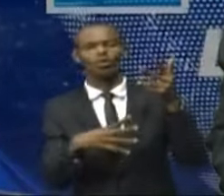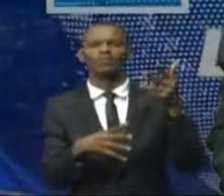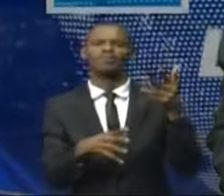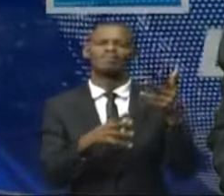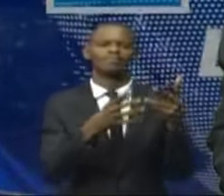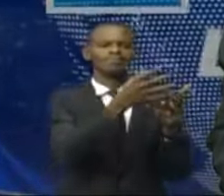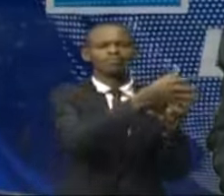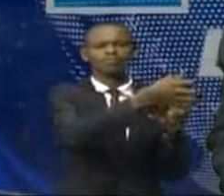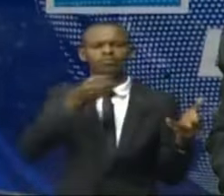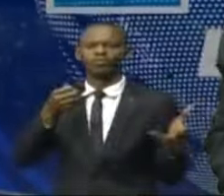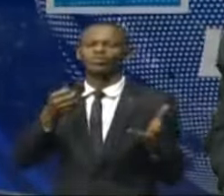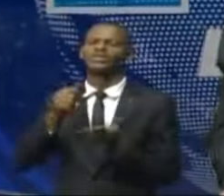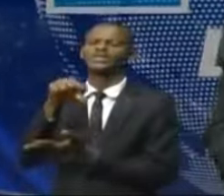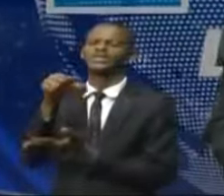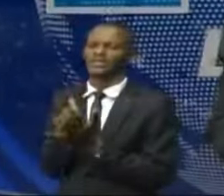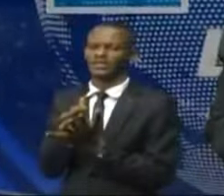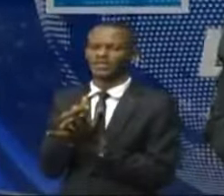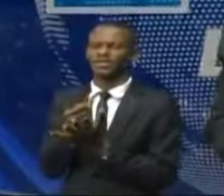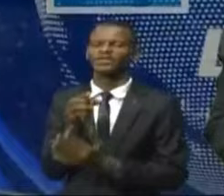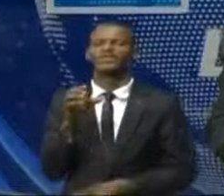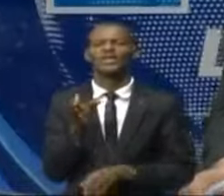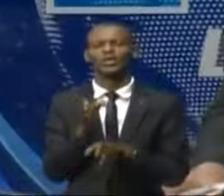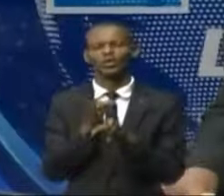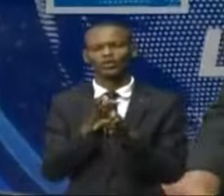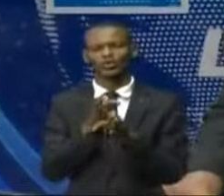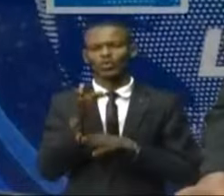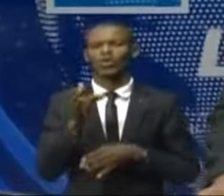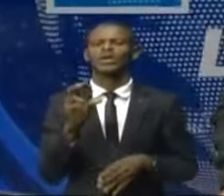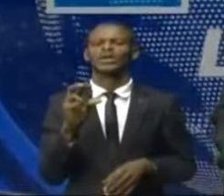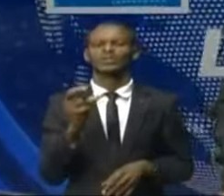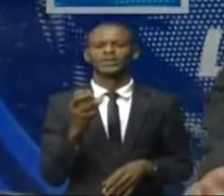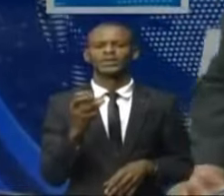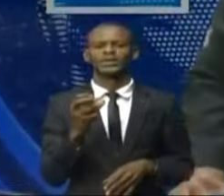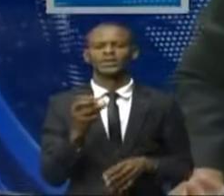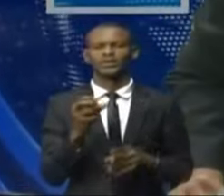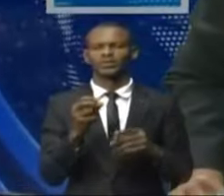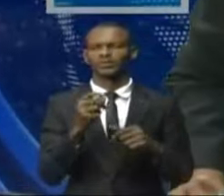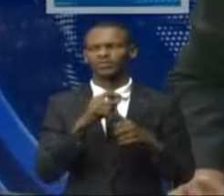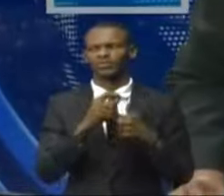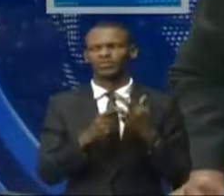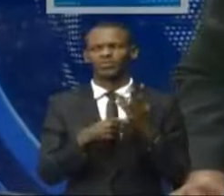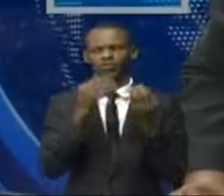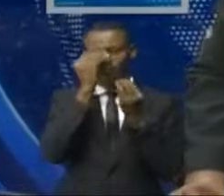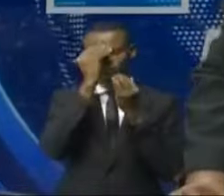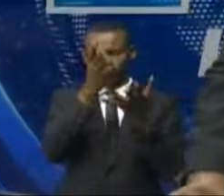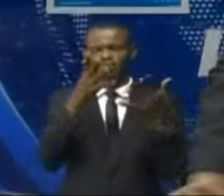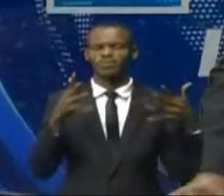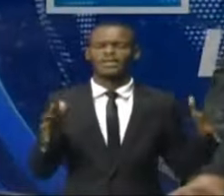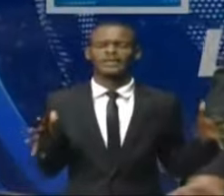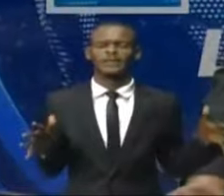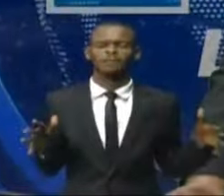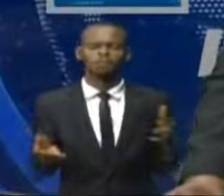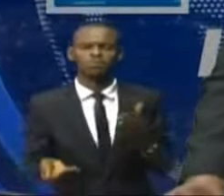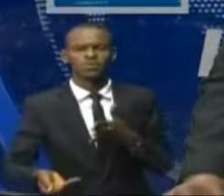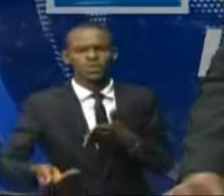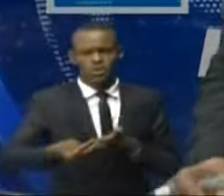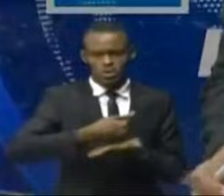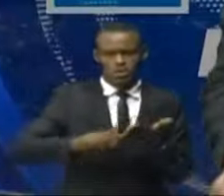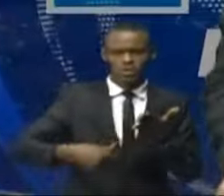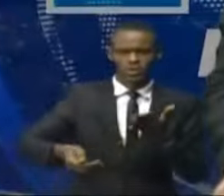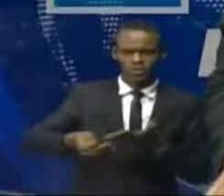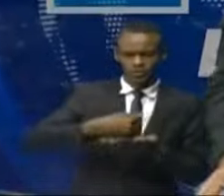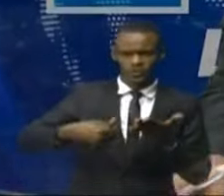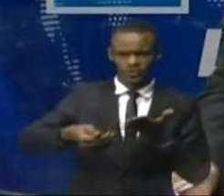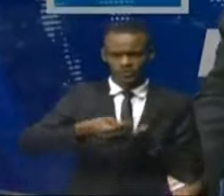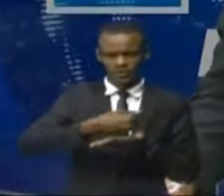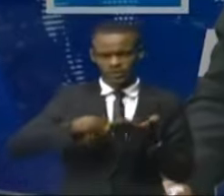du titulaire des dits droits, une dépêche de Lucie Lavi Chisenda. Nous revenons dans le cours de